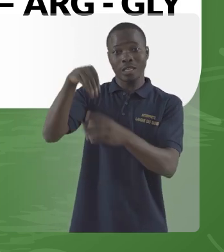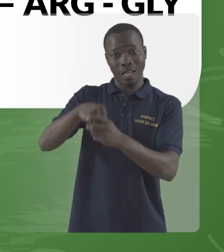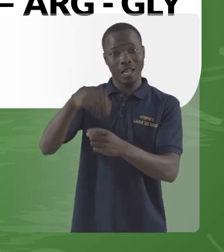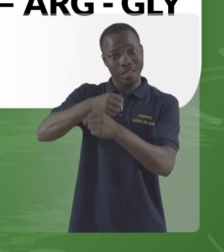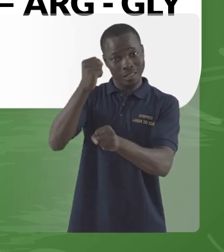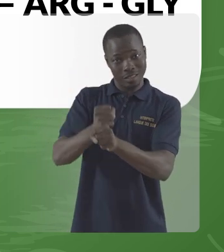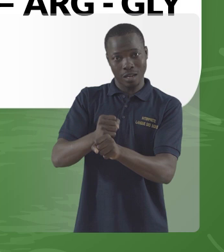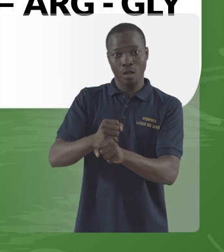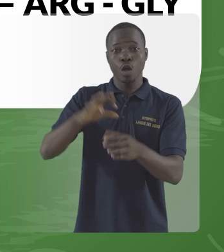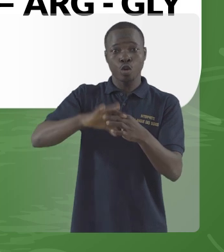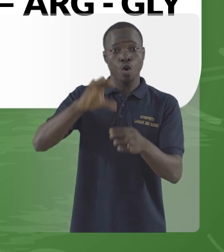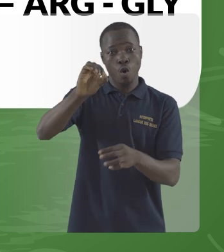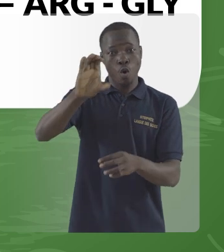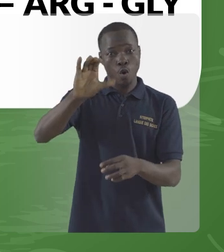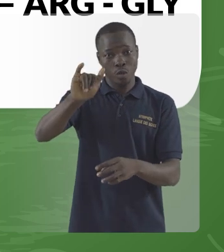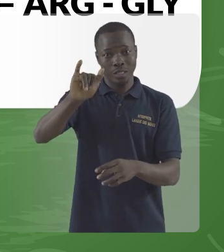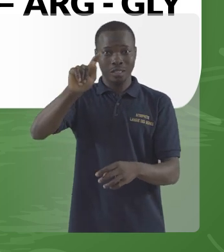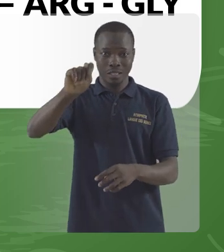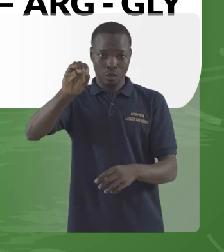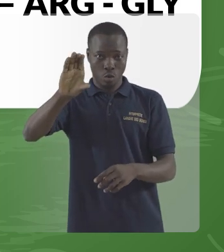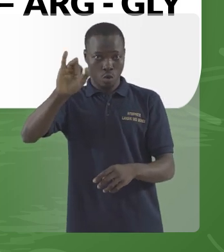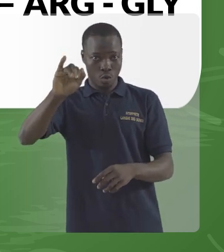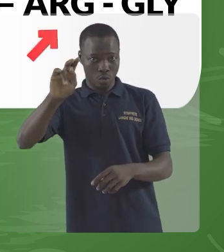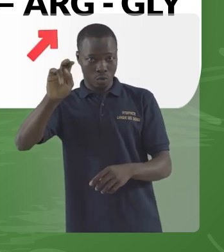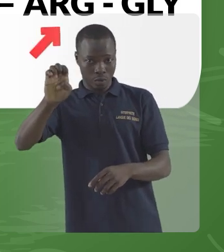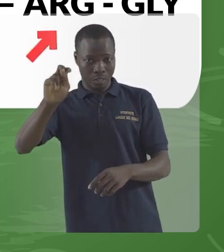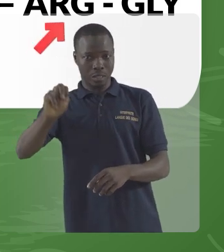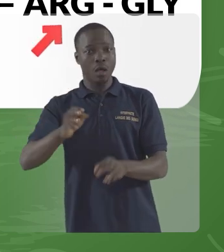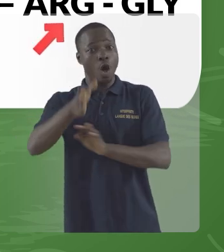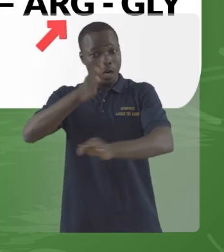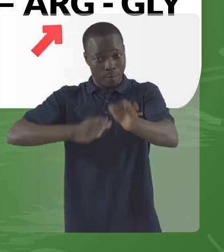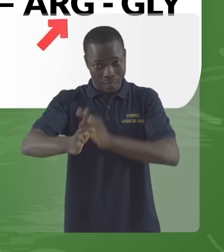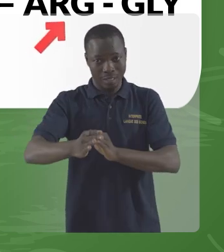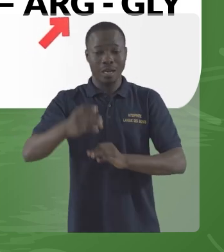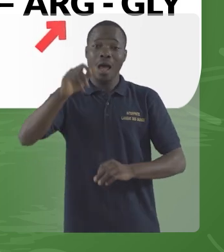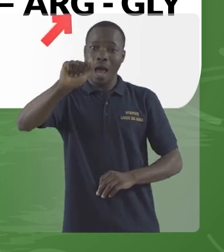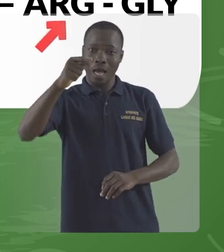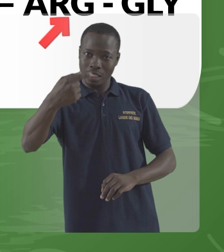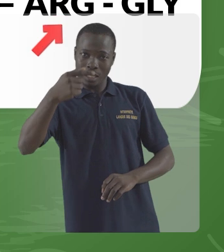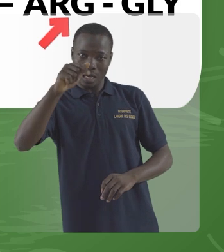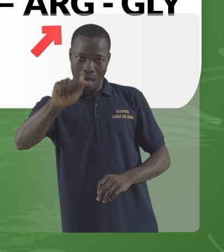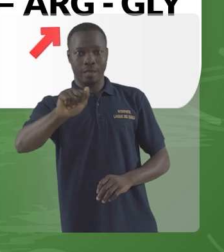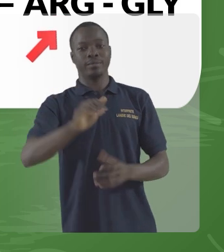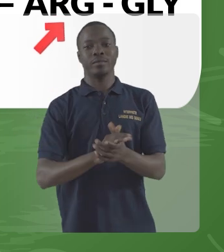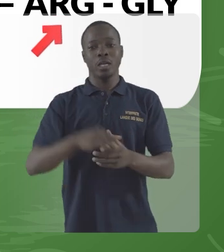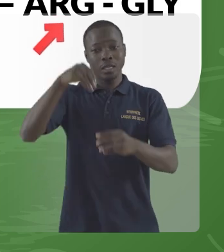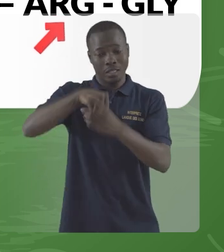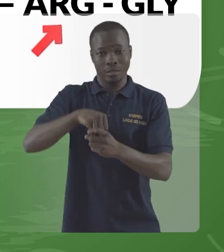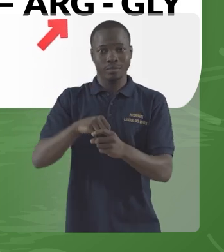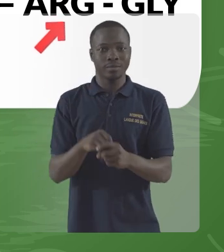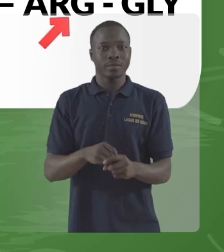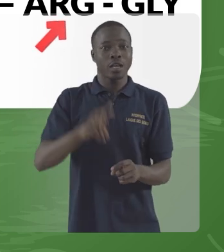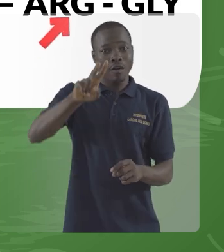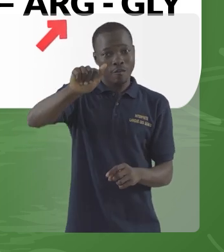synthèse de l'ocytocine en remplacement de l'arginine dans la synthèse de la vasopressine. Par